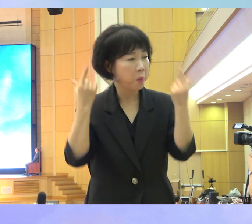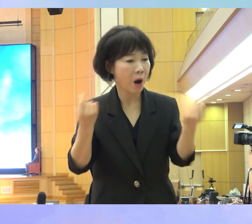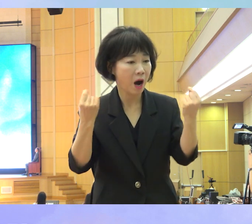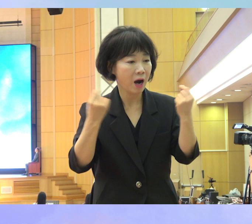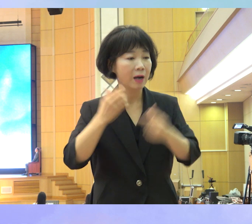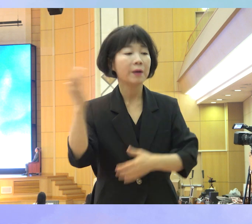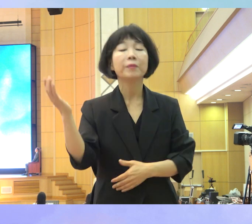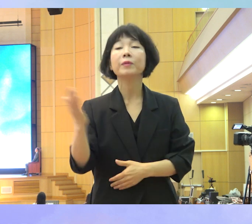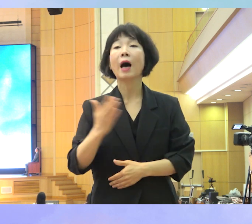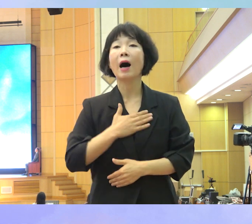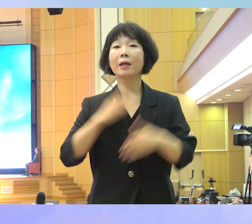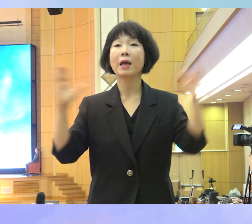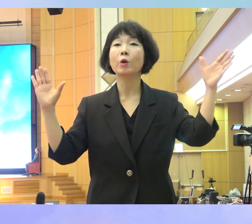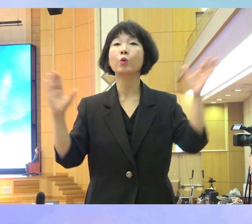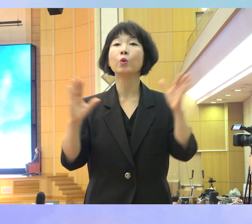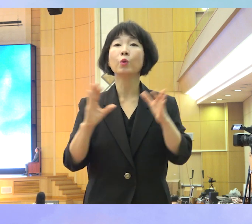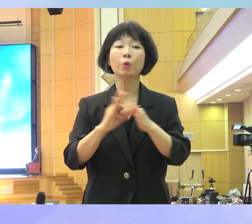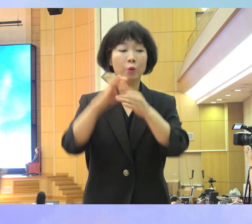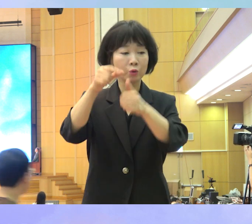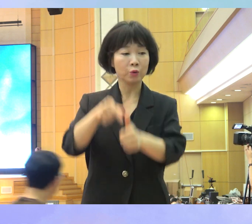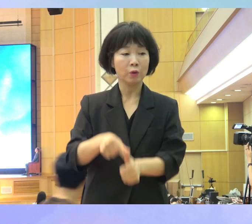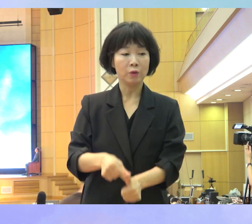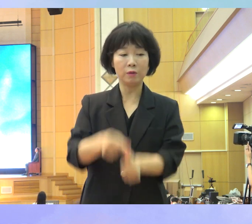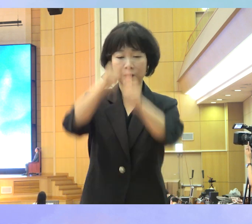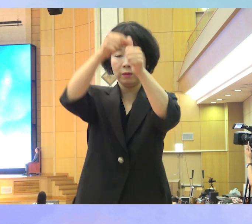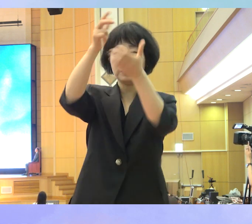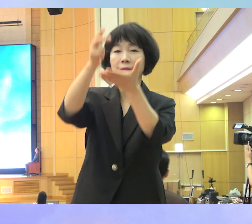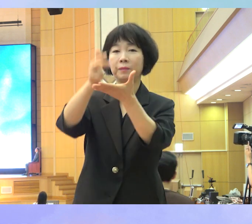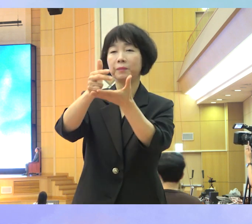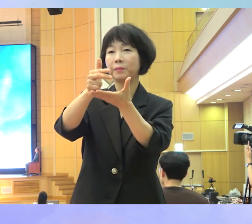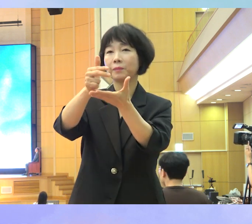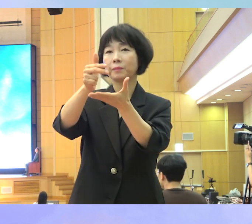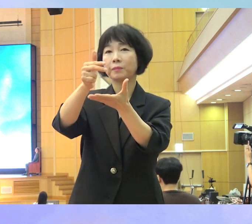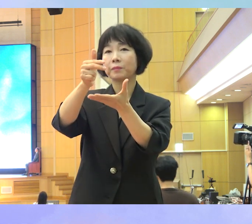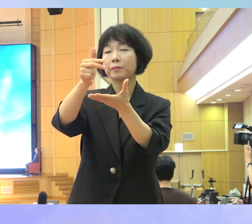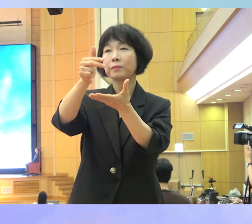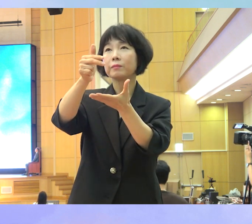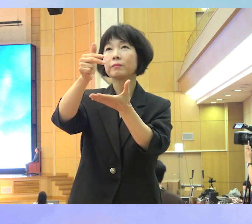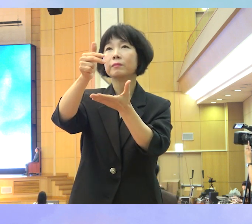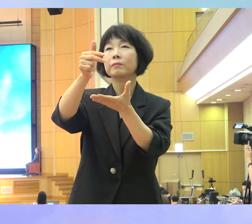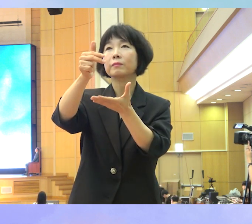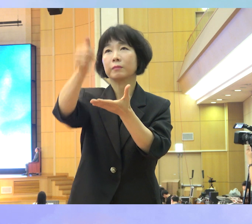같은 나의 구주